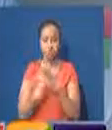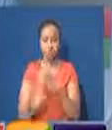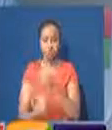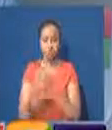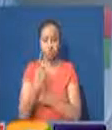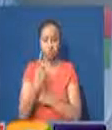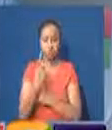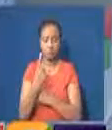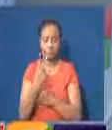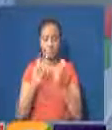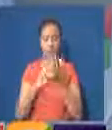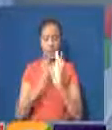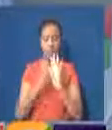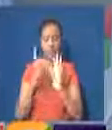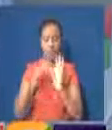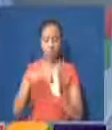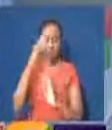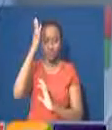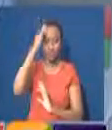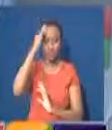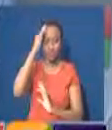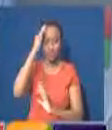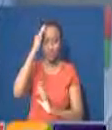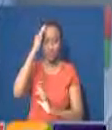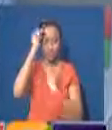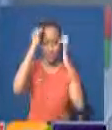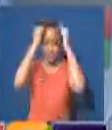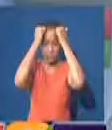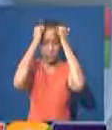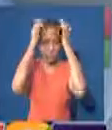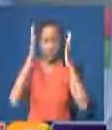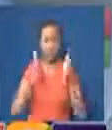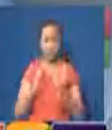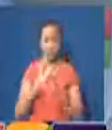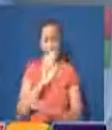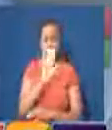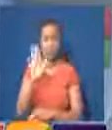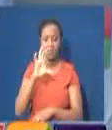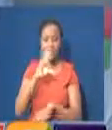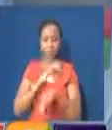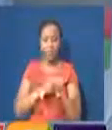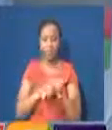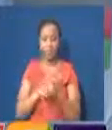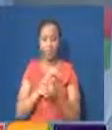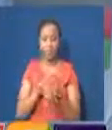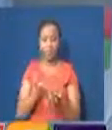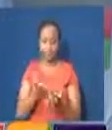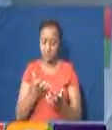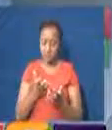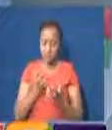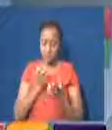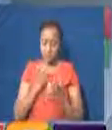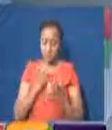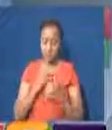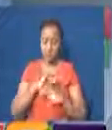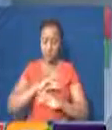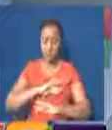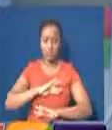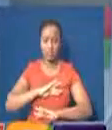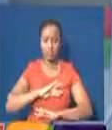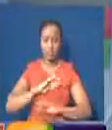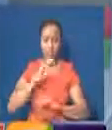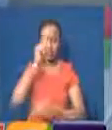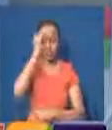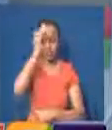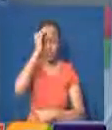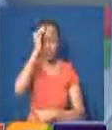supposed to have are not lost, making sure that we have still given the learners adequate exposure to be able